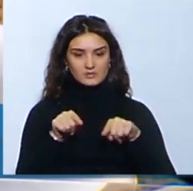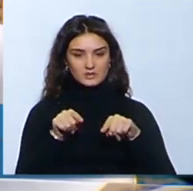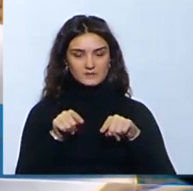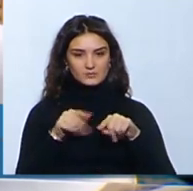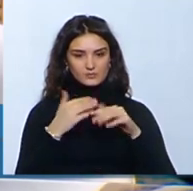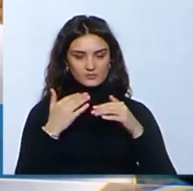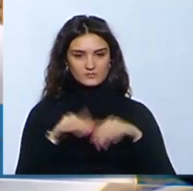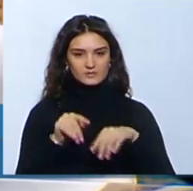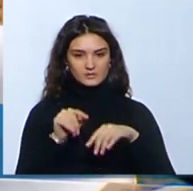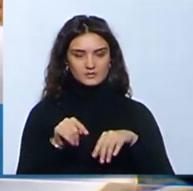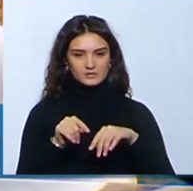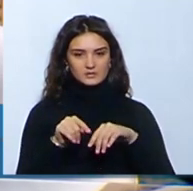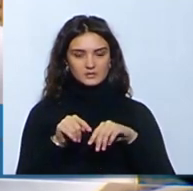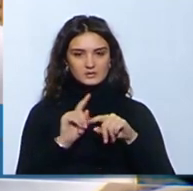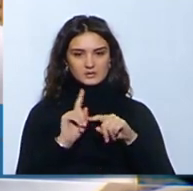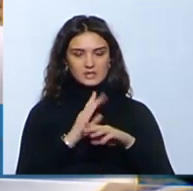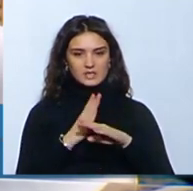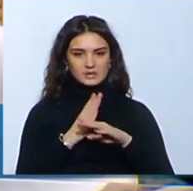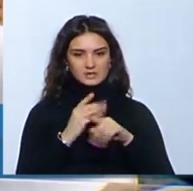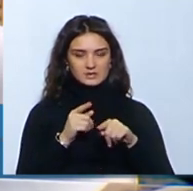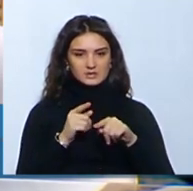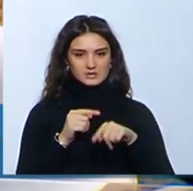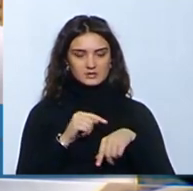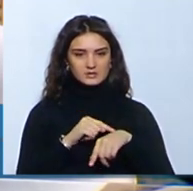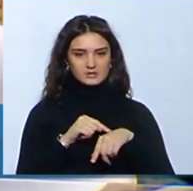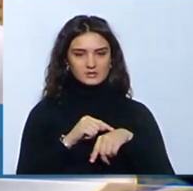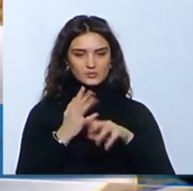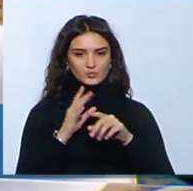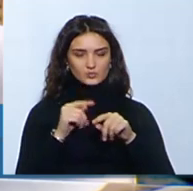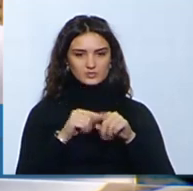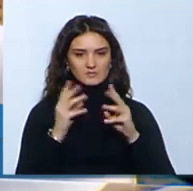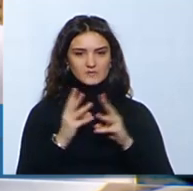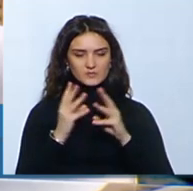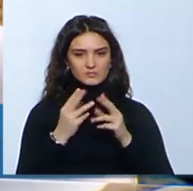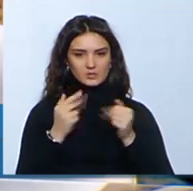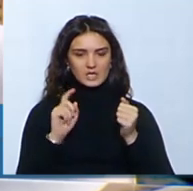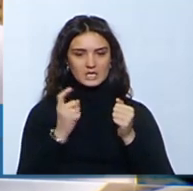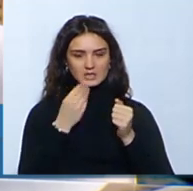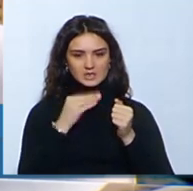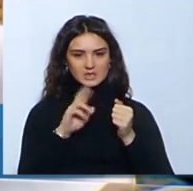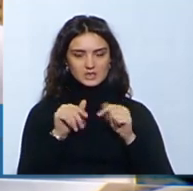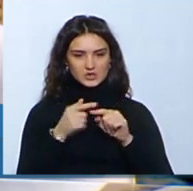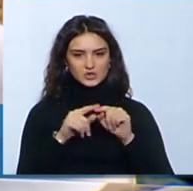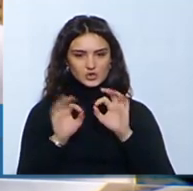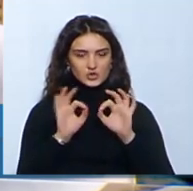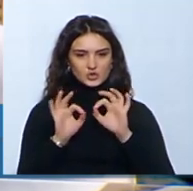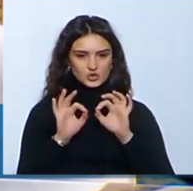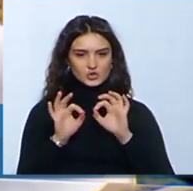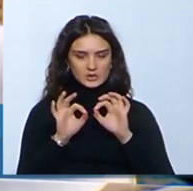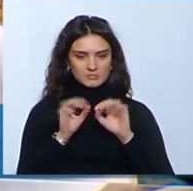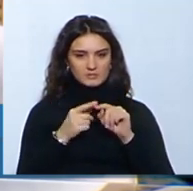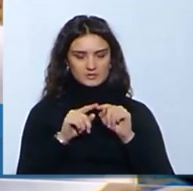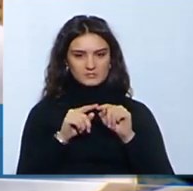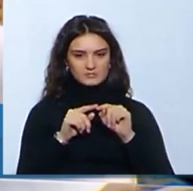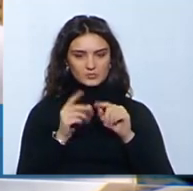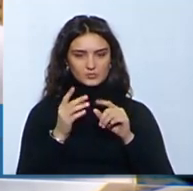სპეციფიური აგენტი რა არის გამომწვევი თუ მჟავით დამწრობა ხარისხი და პროგნოზი შედარებით კეთილსაიმედოა.